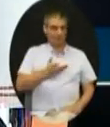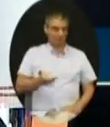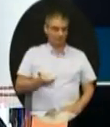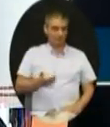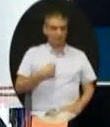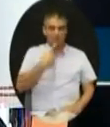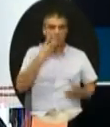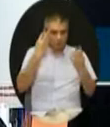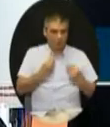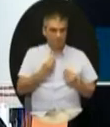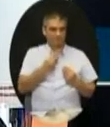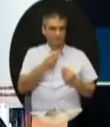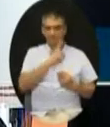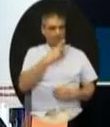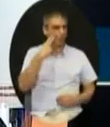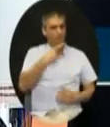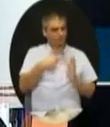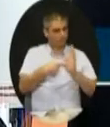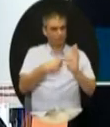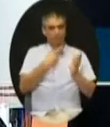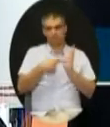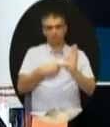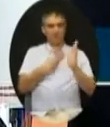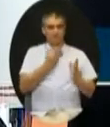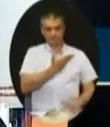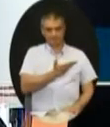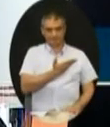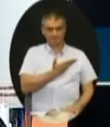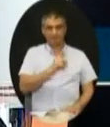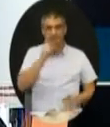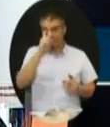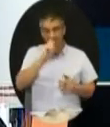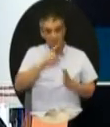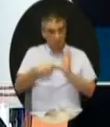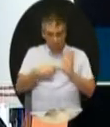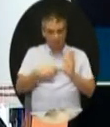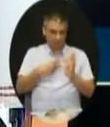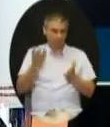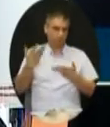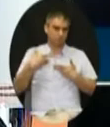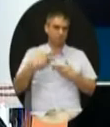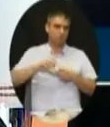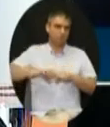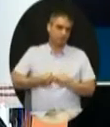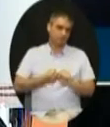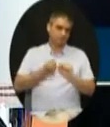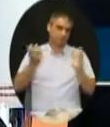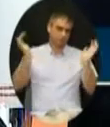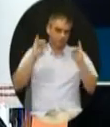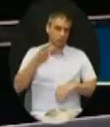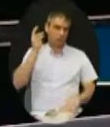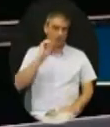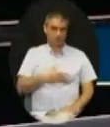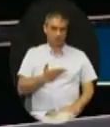ואני אומרת שטוב שהם לא מתביישים, טוב שהם מוצאים את הדברים האלה. המוגלה, אם היא לא יוצאת, היא יכולה להביא בעצם לנמק ויכולה להביא לדברים